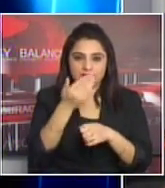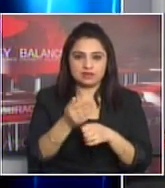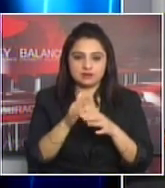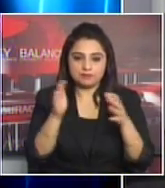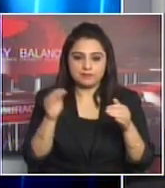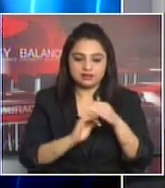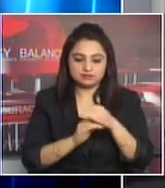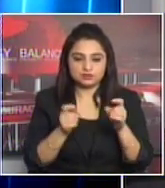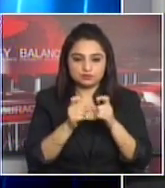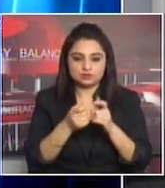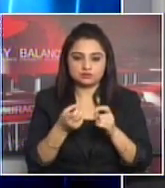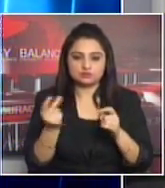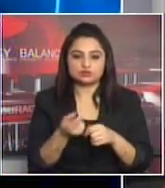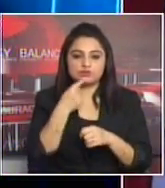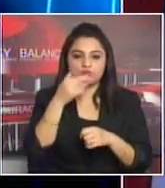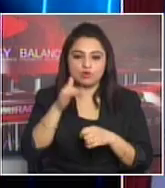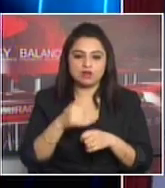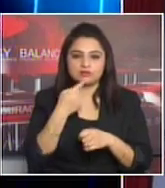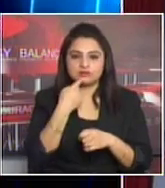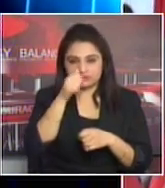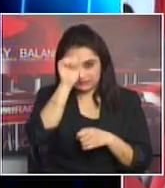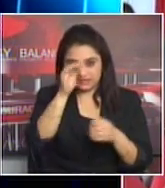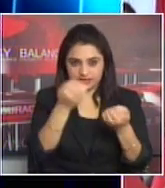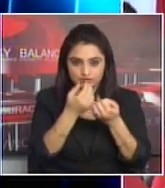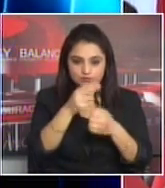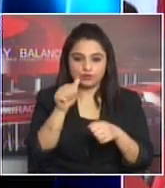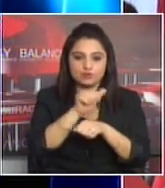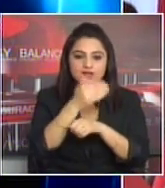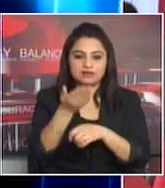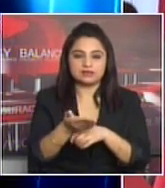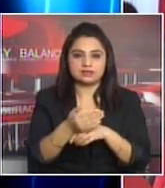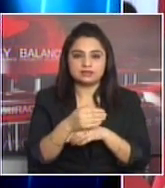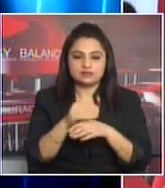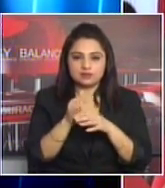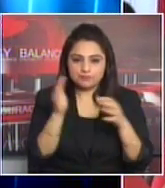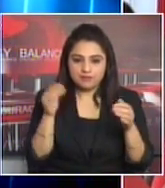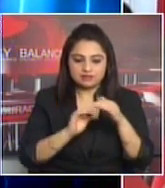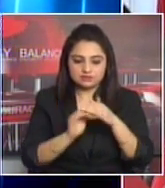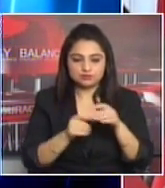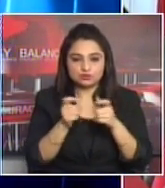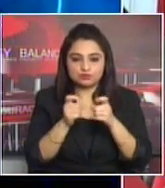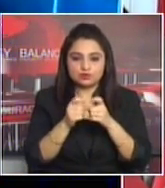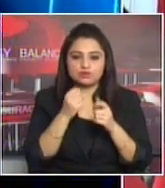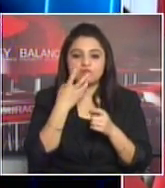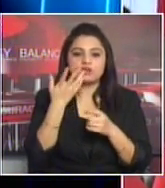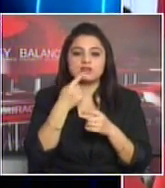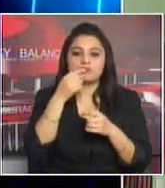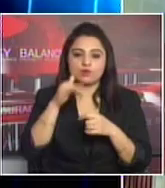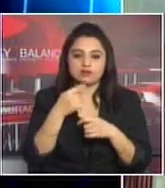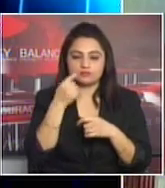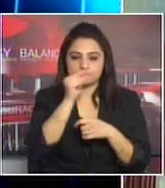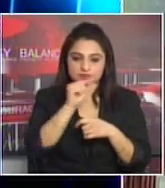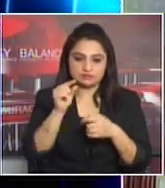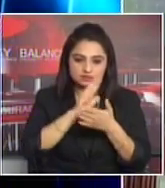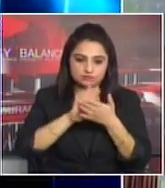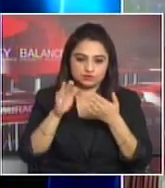महासमिति बैठक छिट्टै बोलाइने जानकारी दिनुभएको हो। यद्यपि उहाँले महासमितिको बैठक कहिले बोलाउने भन्ने कुरा